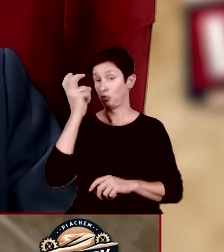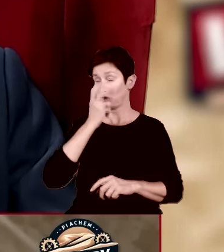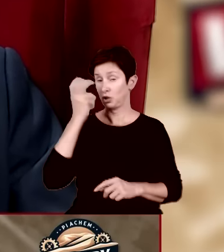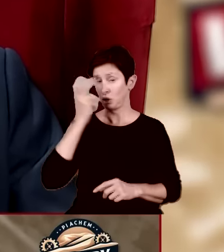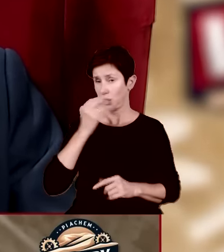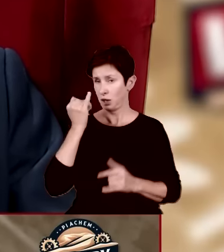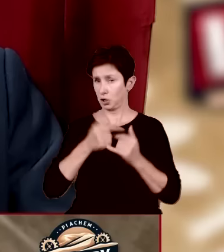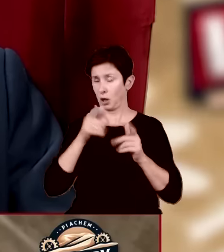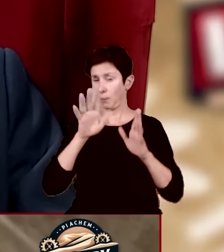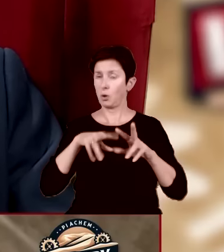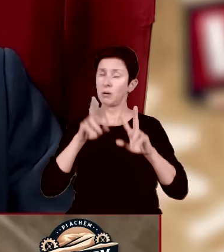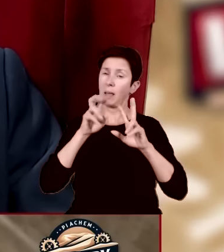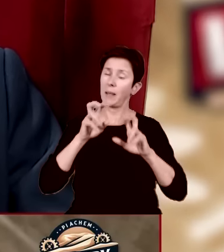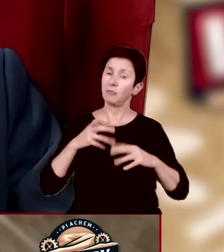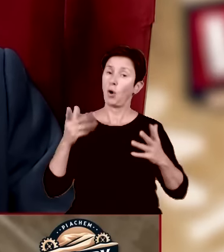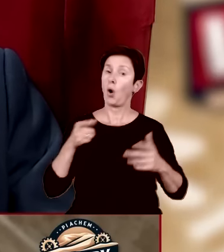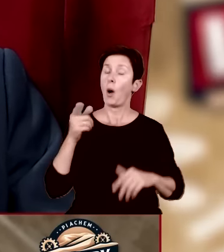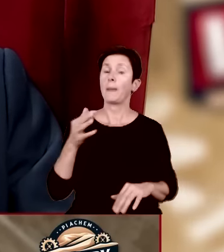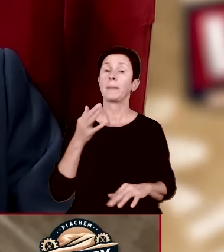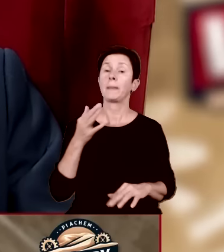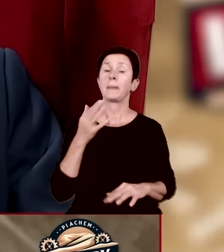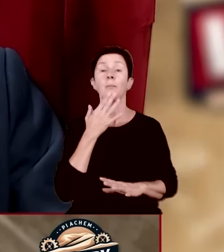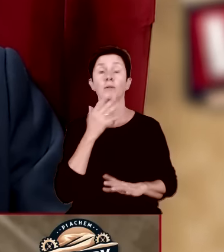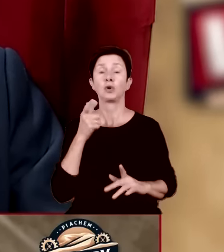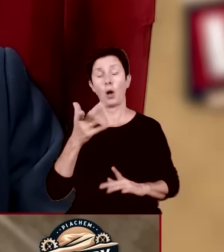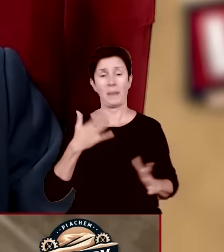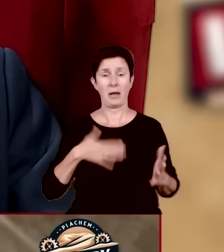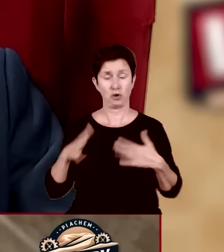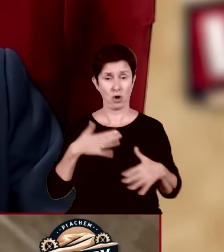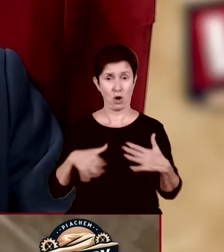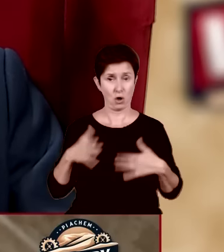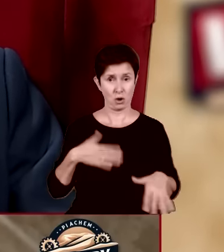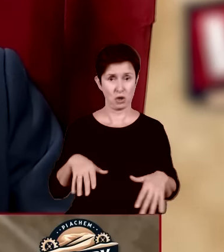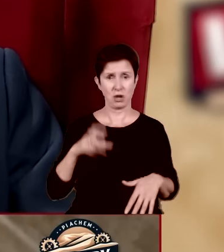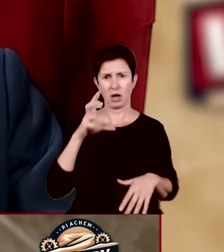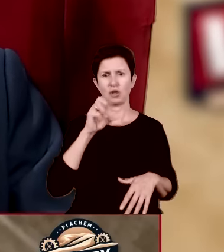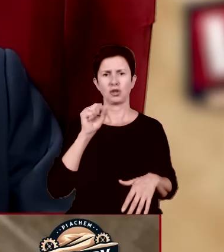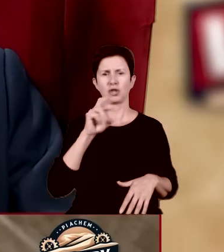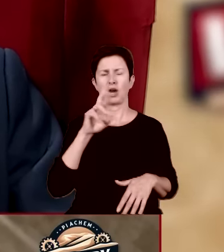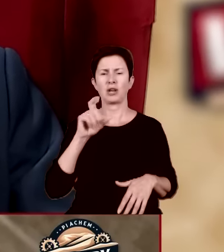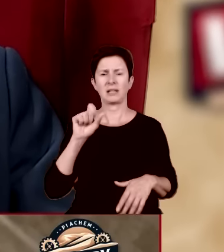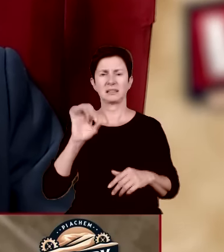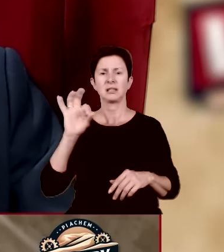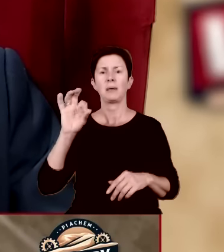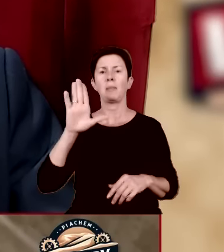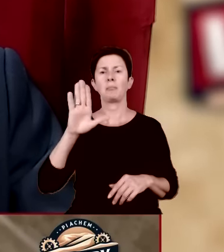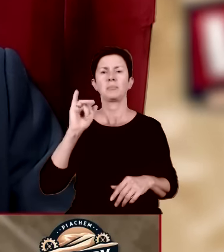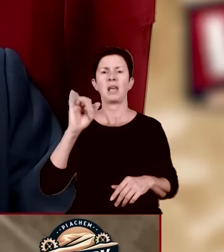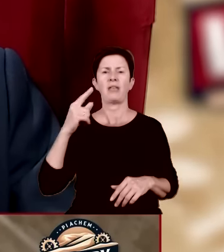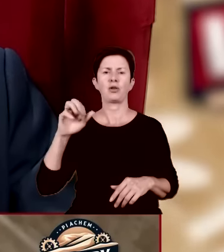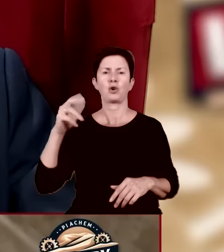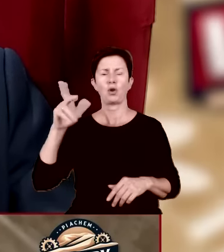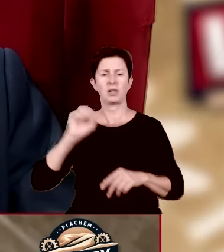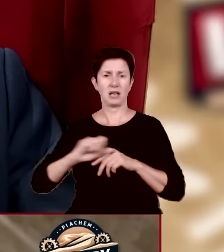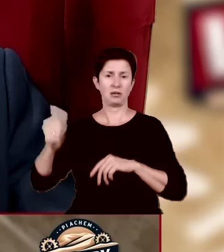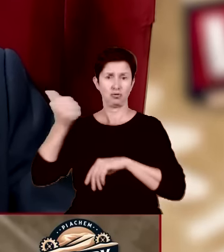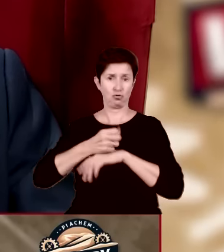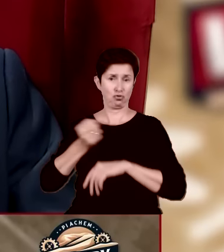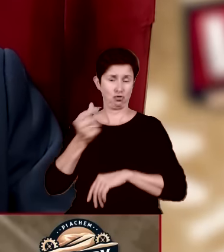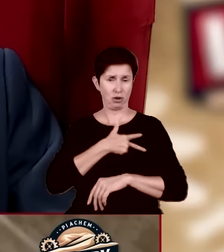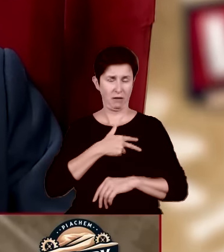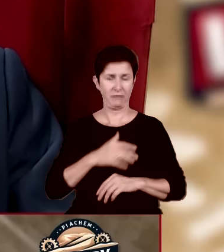przeanalizuje go. Ona sugeruje się, że cieszy się, że Czarzasty i Biedroń są jej szefami. Przypomnijmy,